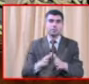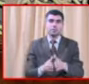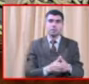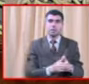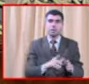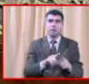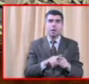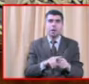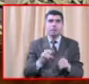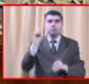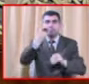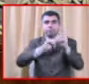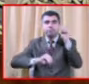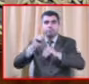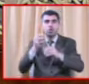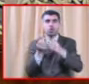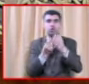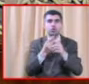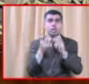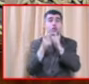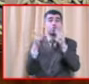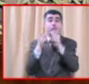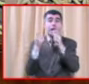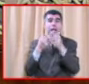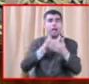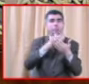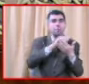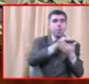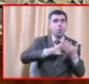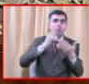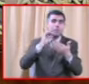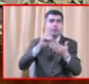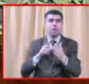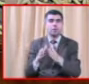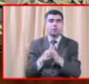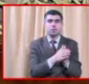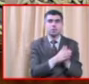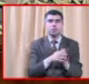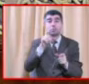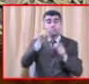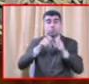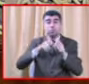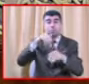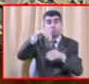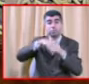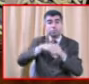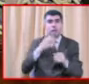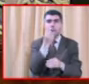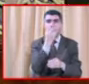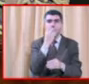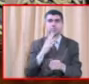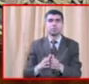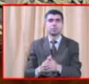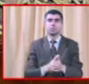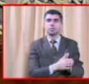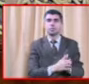عمليه ادماج شركات صناعه اسمنت للفروع المتخصصه في انتاج الخرسانه الى الشركه الام للسيدات والساده النواب المحترمين الفريق الشراكي. تفضل